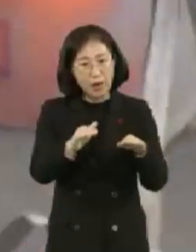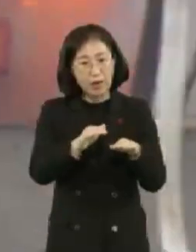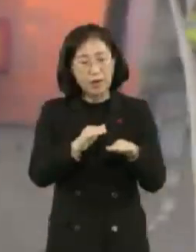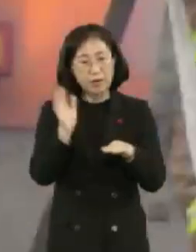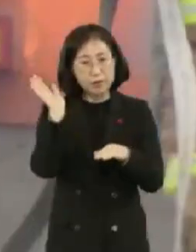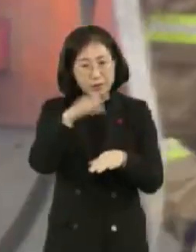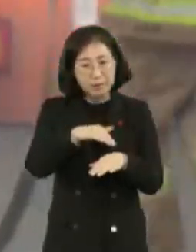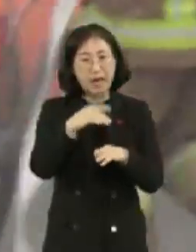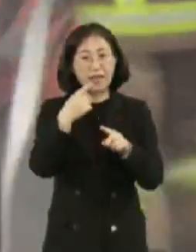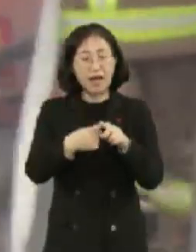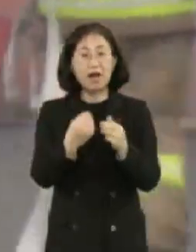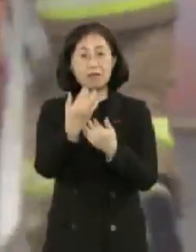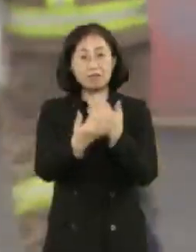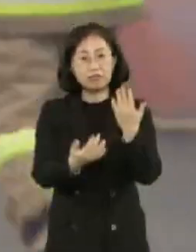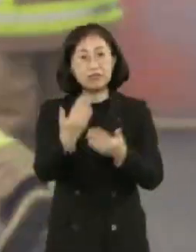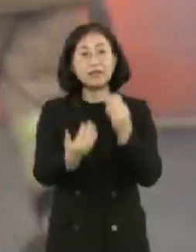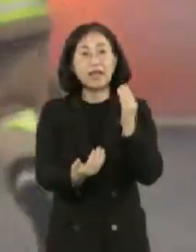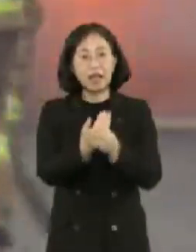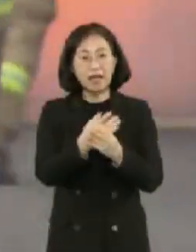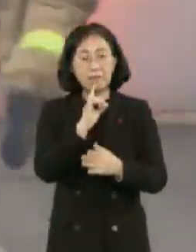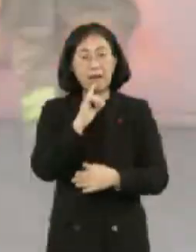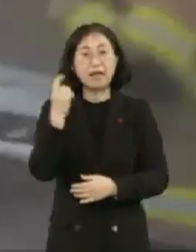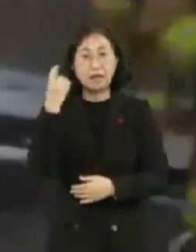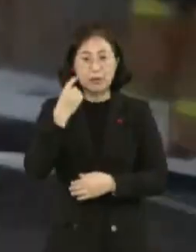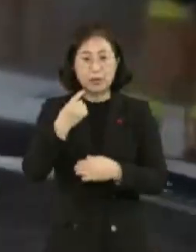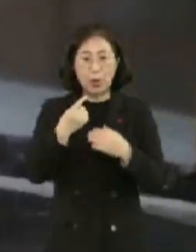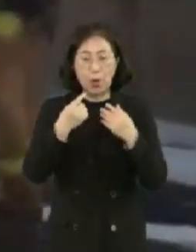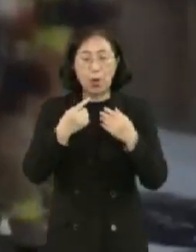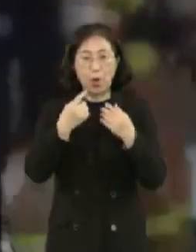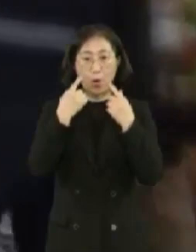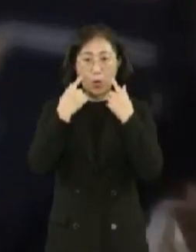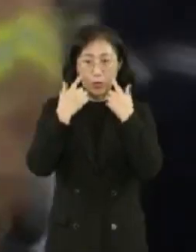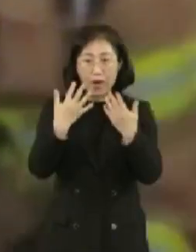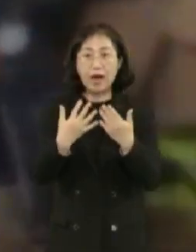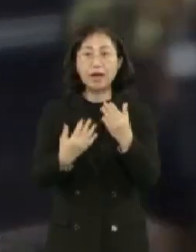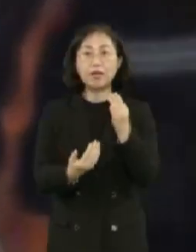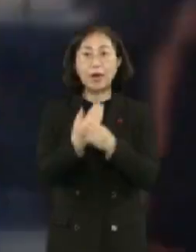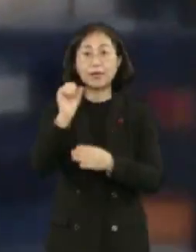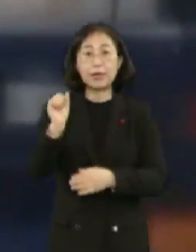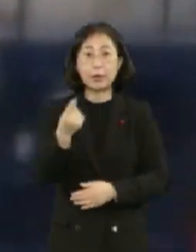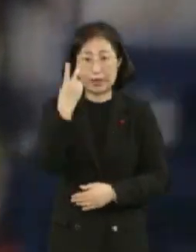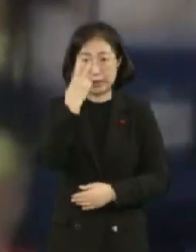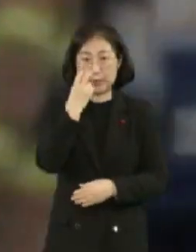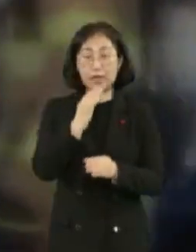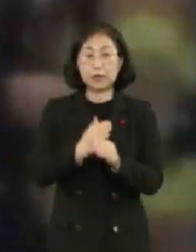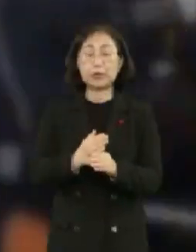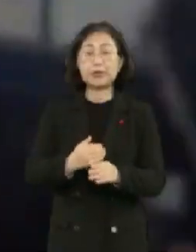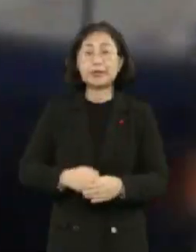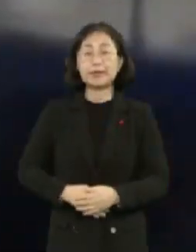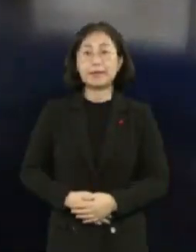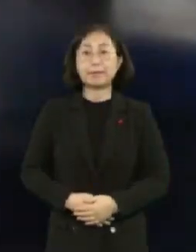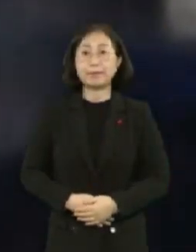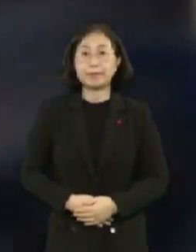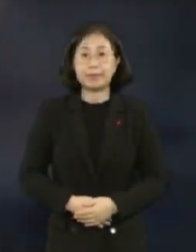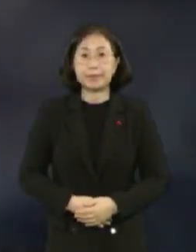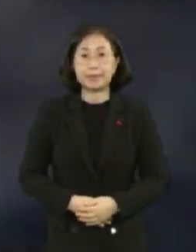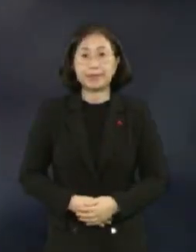불이 났다는 운전자 진술을 토대로 정확한 화재 원인을 조사하고 있습니다. TJB 이선학입니다.